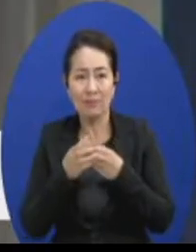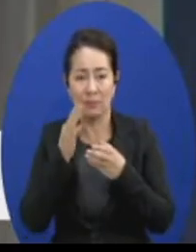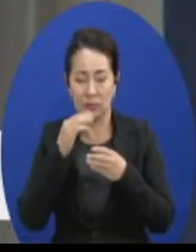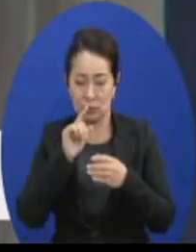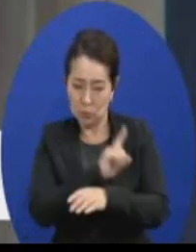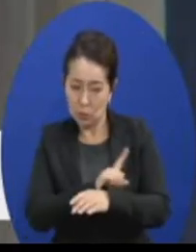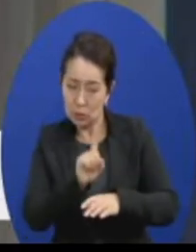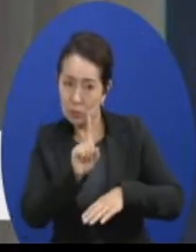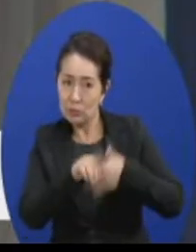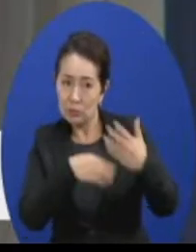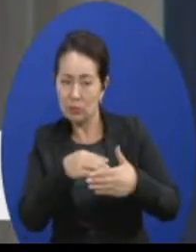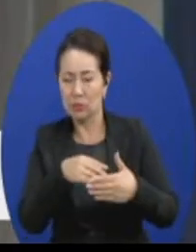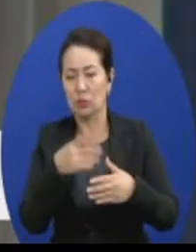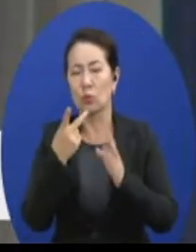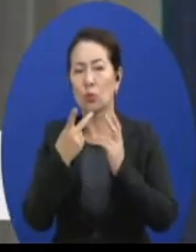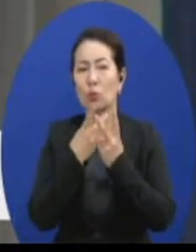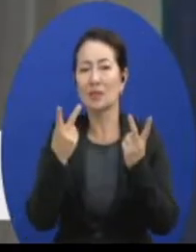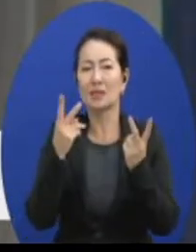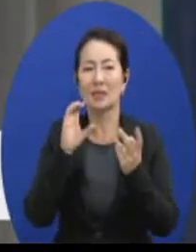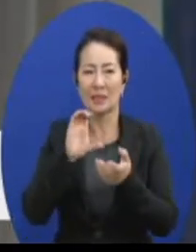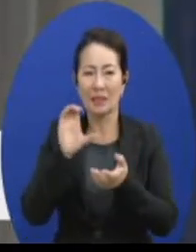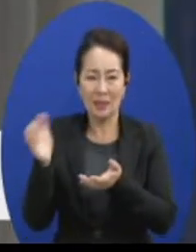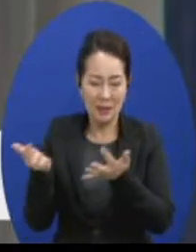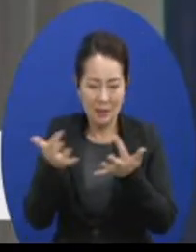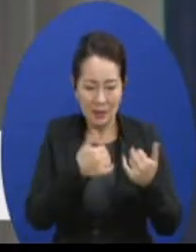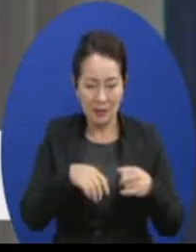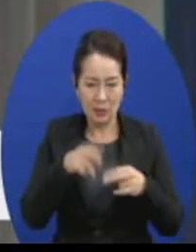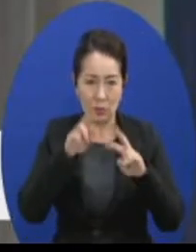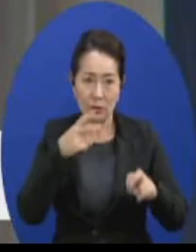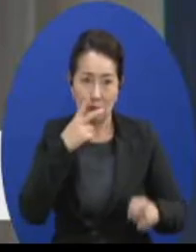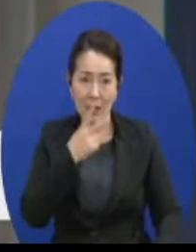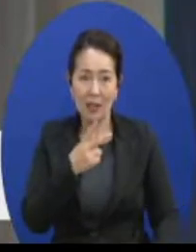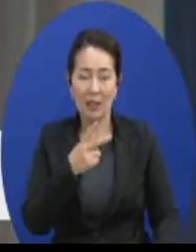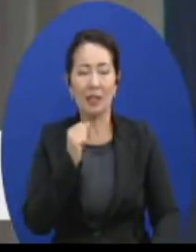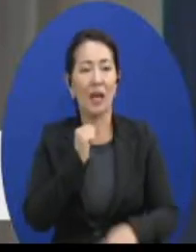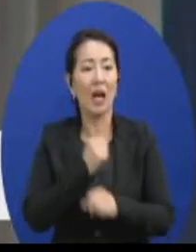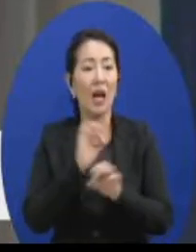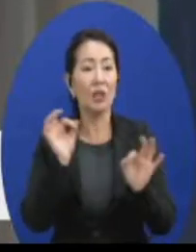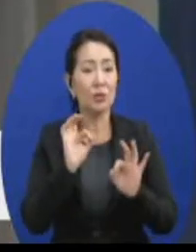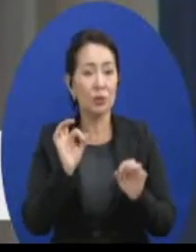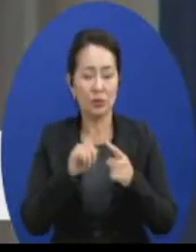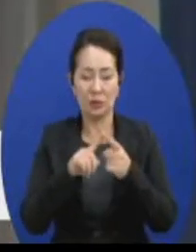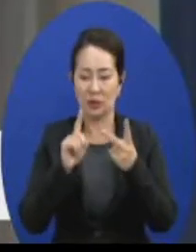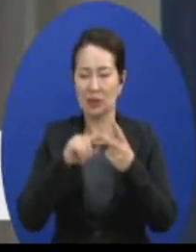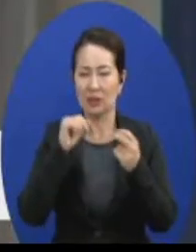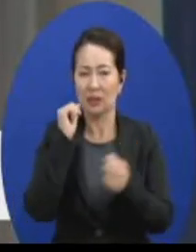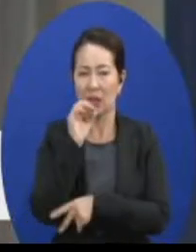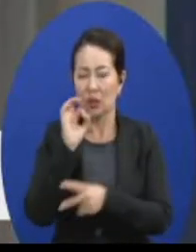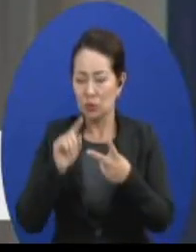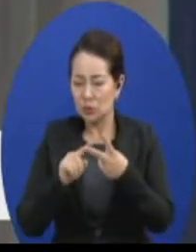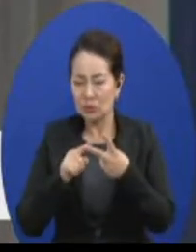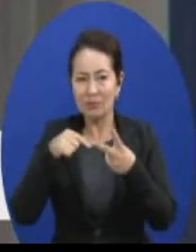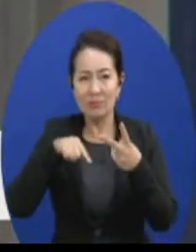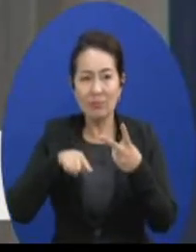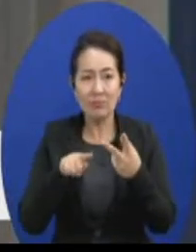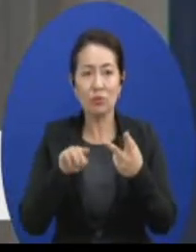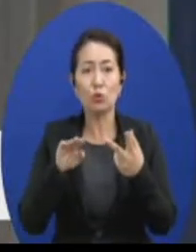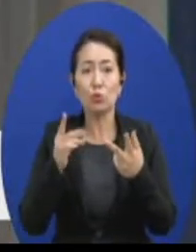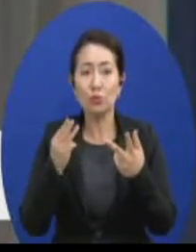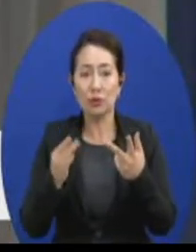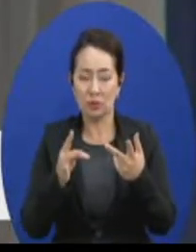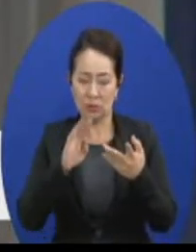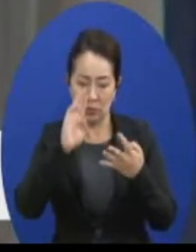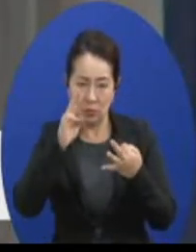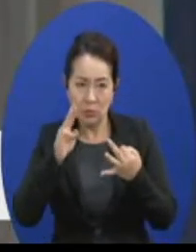дүнд сая үндэсний статистикийн газрын судалгаа харахад ямар ч хэсэн нэг ажилгүйдийн төвшин, ядуурлын гүнзгийрлийн төвшин бас